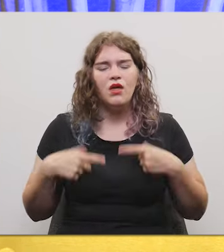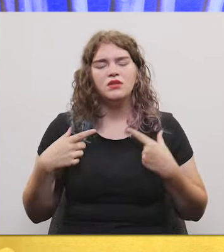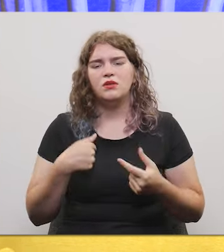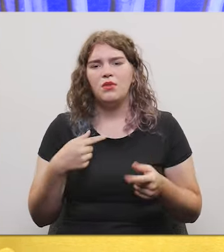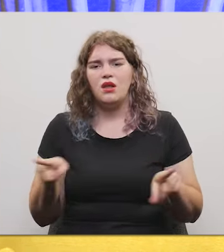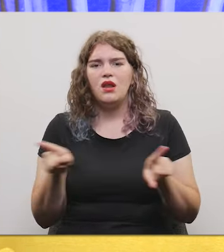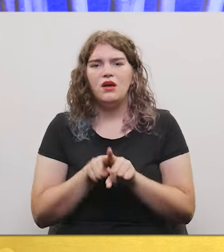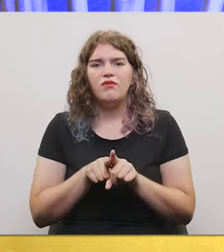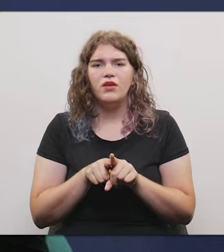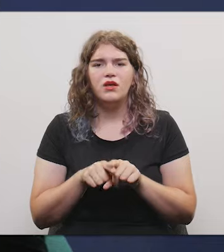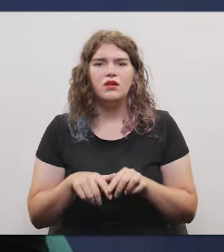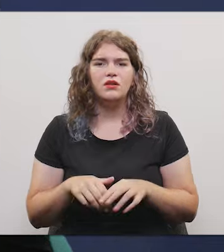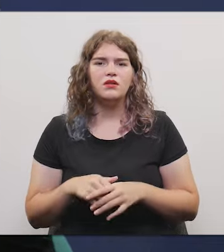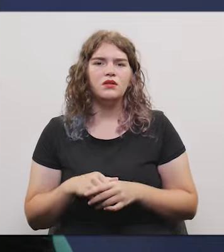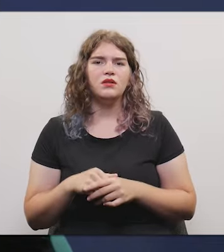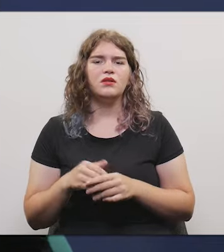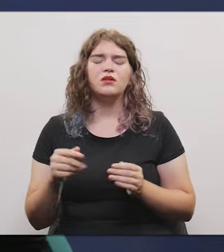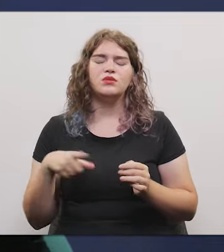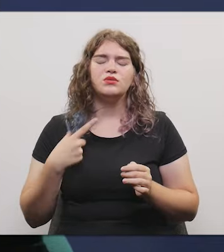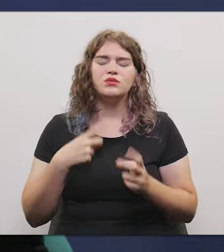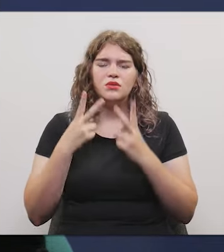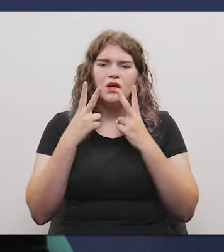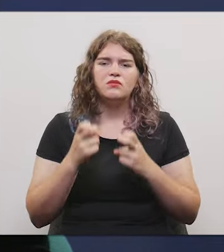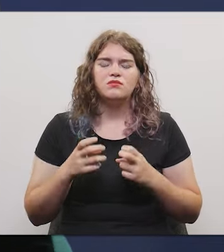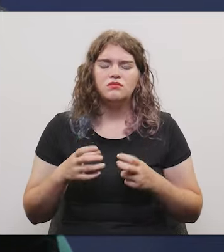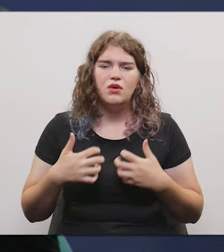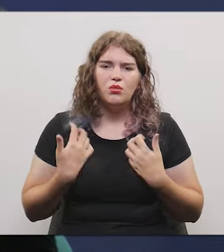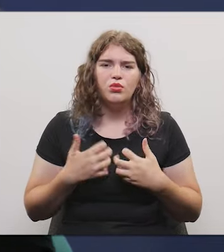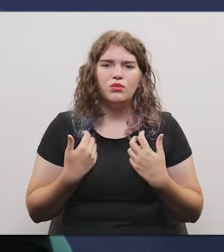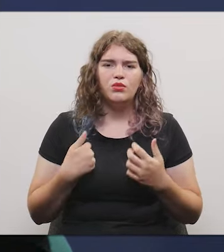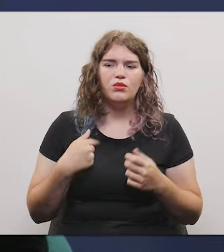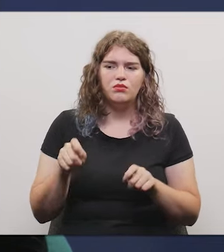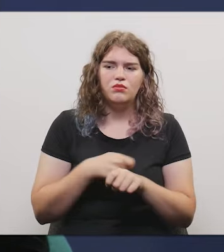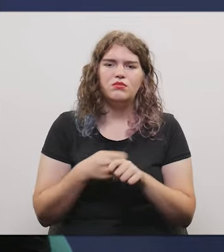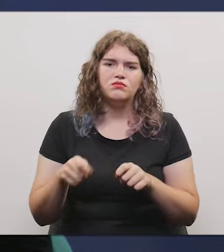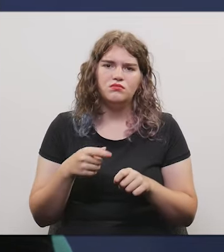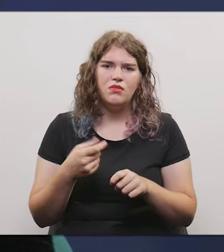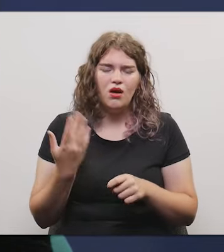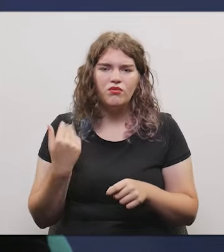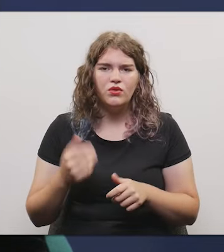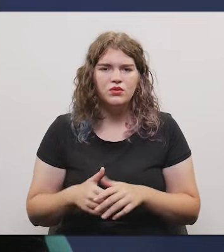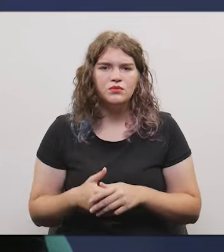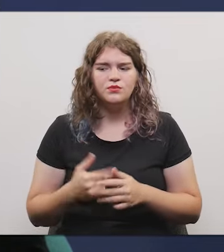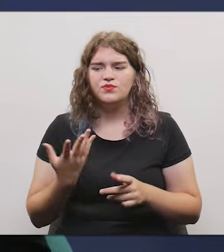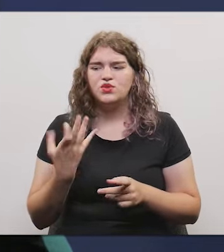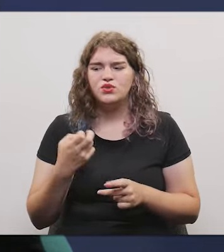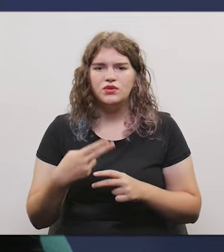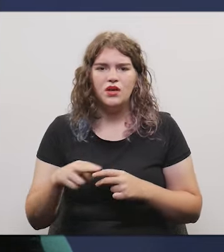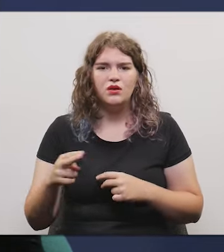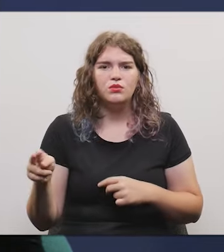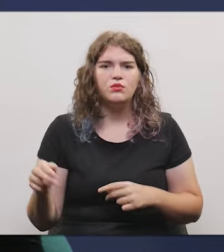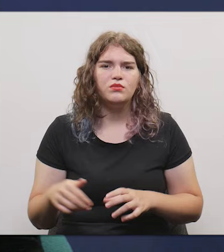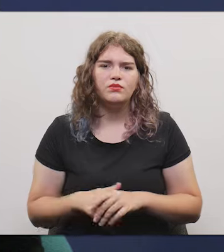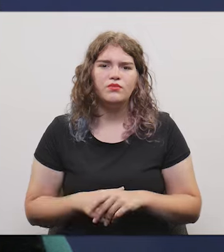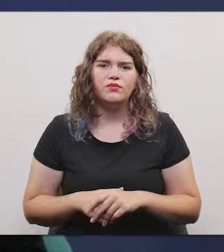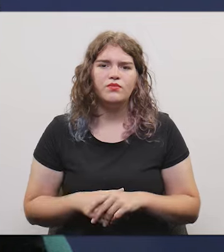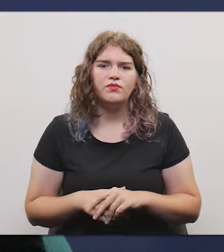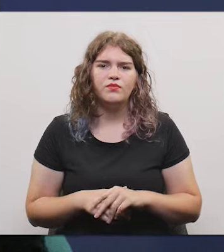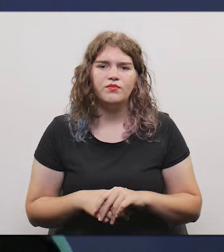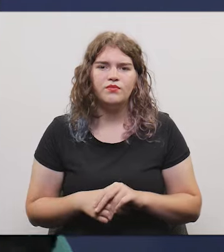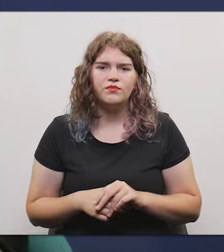asta și în viața mea. Dumnezeu și sunt recunoscătoare. Așa exact. E. Așa da, da, da. E. Ce-a urmat mai